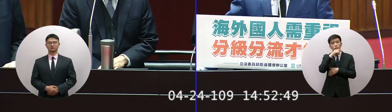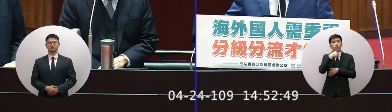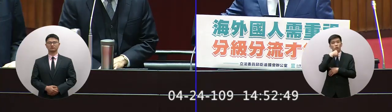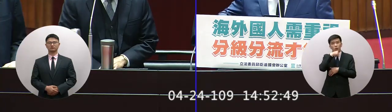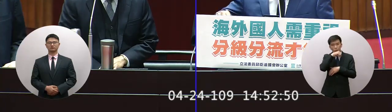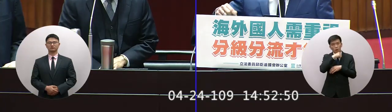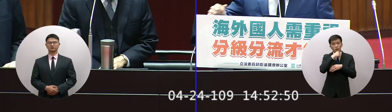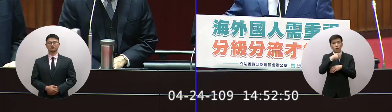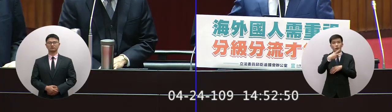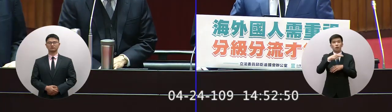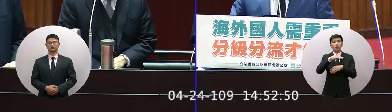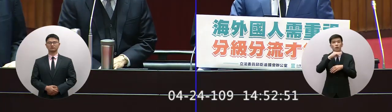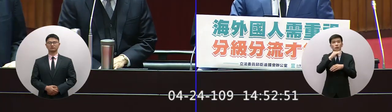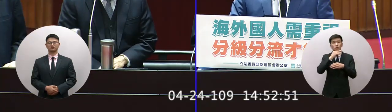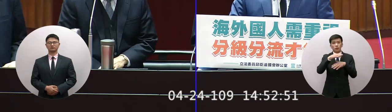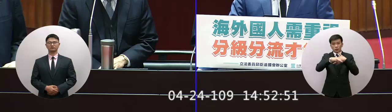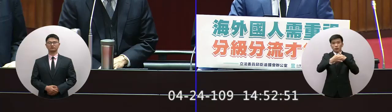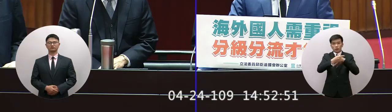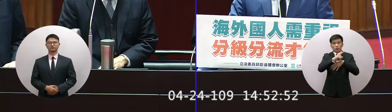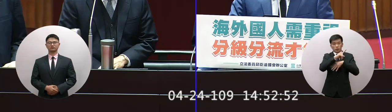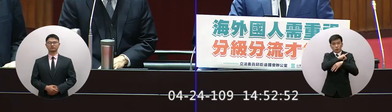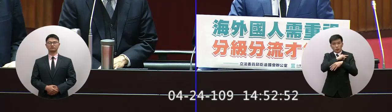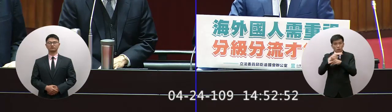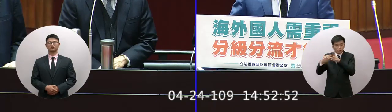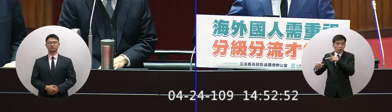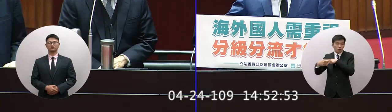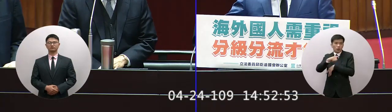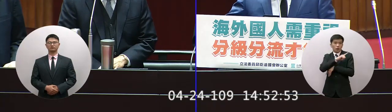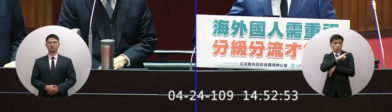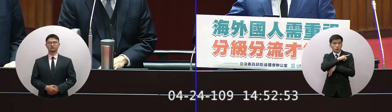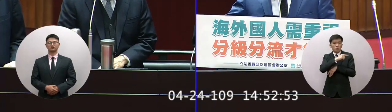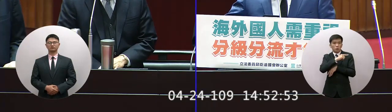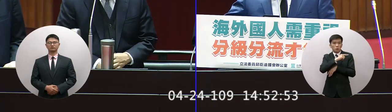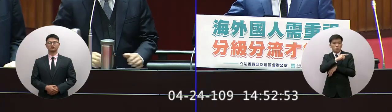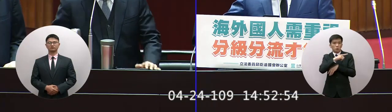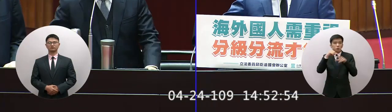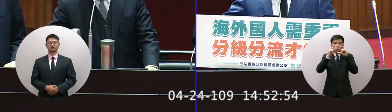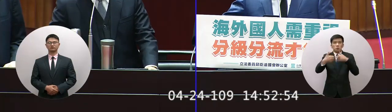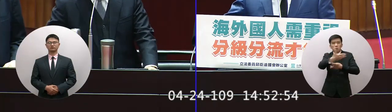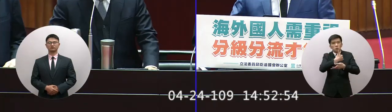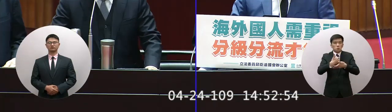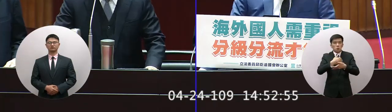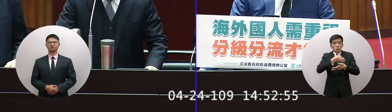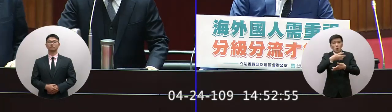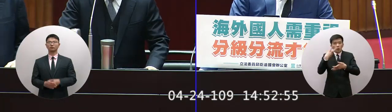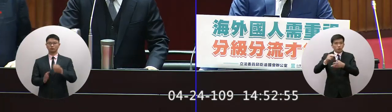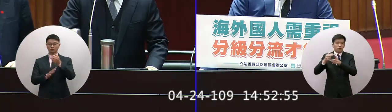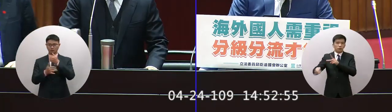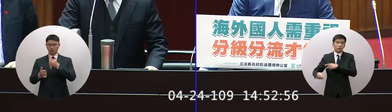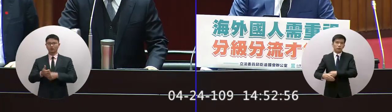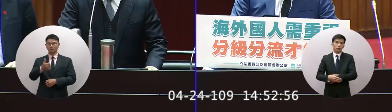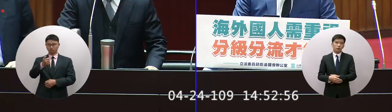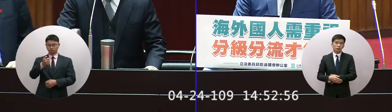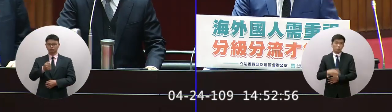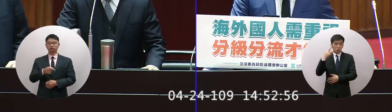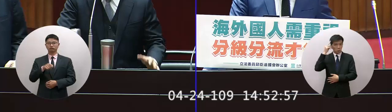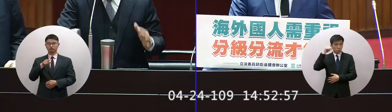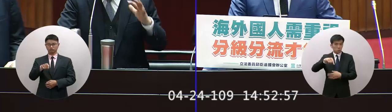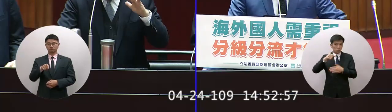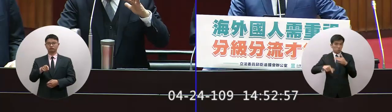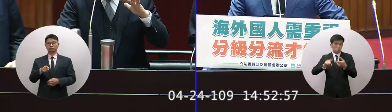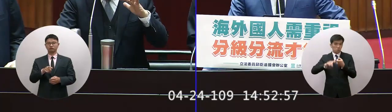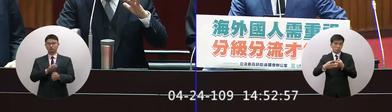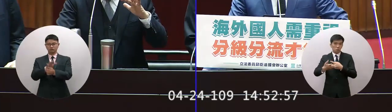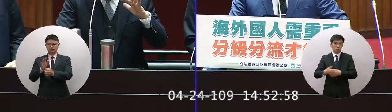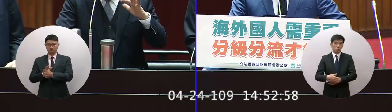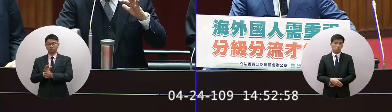出，而且用的是国内2等亲他们自己的这个额度。所以你干嘛这干嘛合理？ 委员，足多谢你安尼徛伫